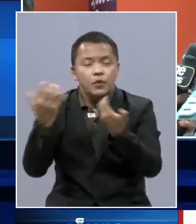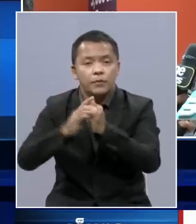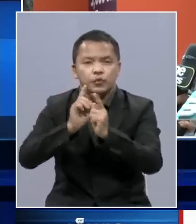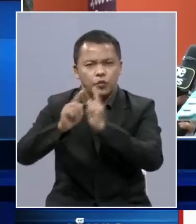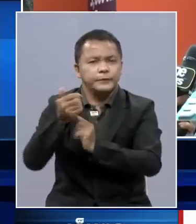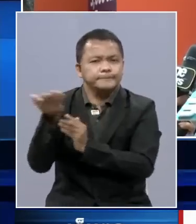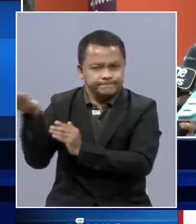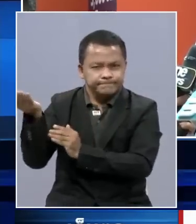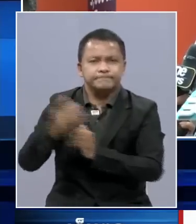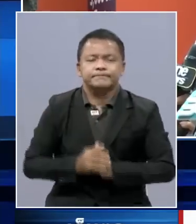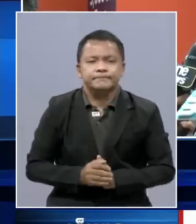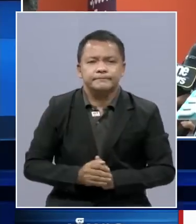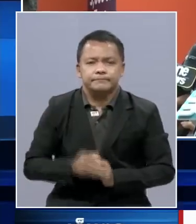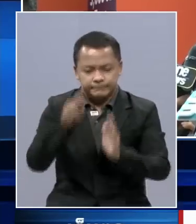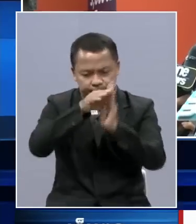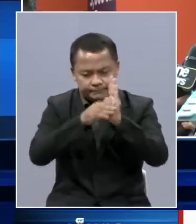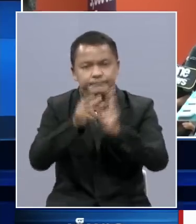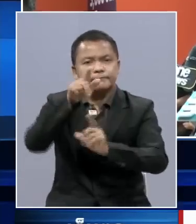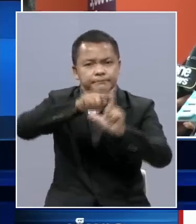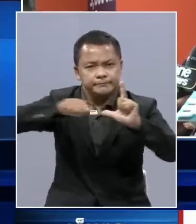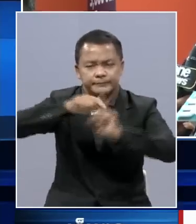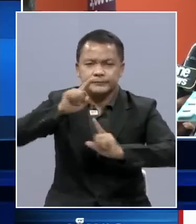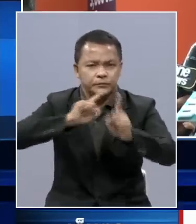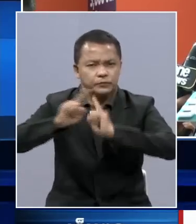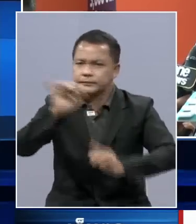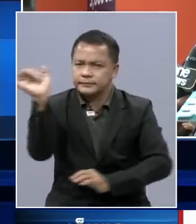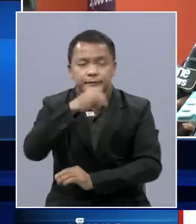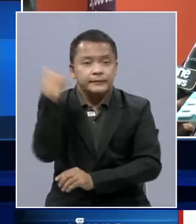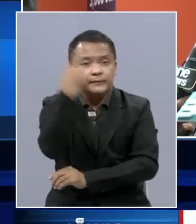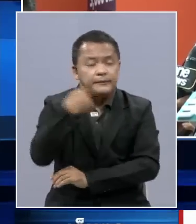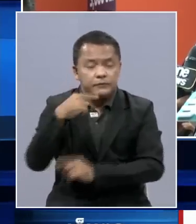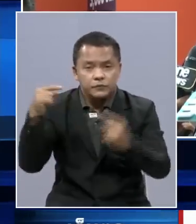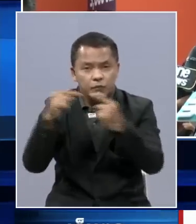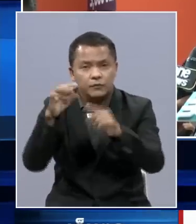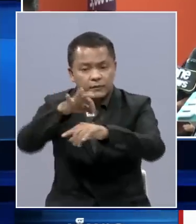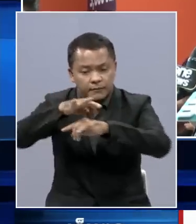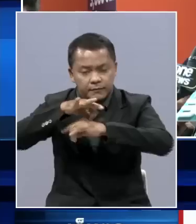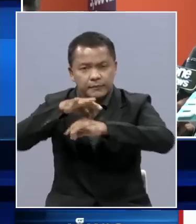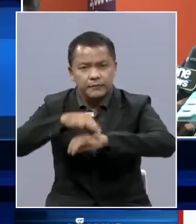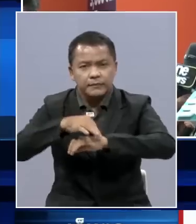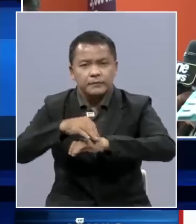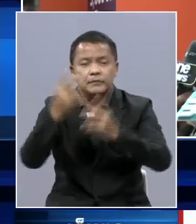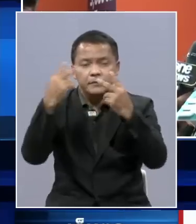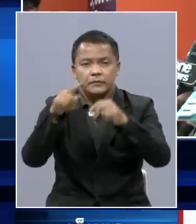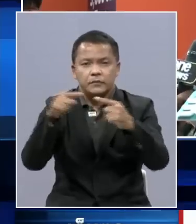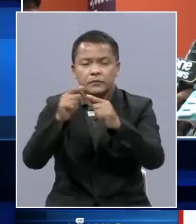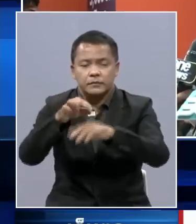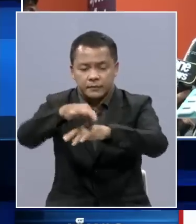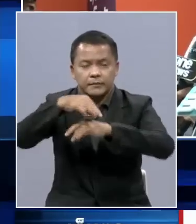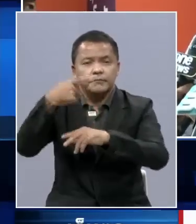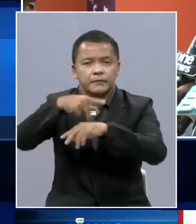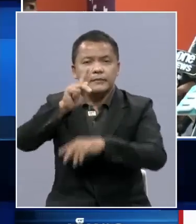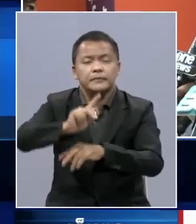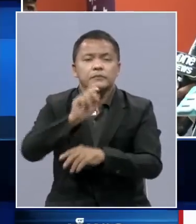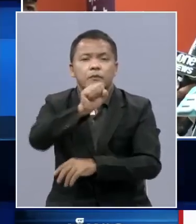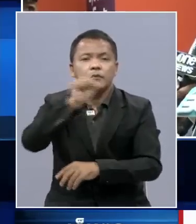อบได้ดีที่สุดในรายละเอียดของทางก้าวไกลเนี่ยยังไม่ได้มีการพูดคุยกันว่าใครจะเหมาะสมที่จะเป็นแคนดิเดตในการชิงตำแหน่งประธานสภ